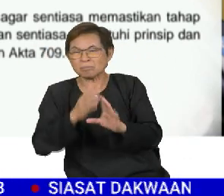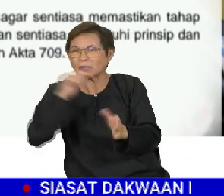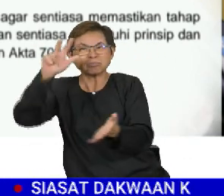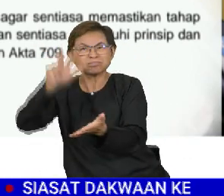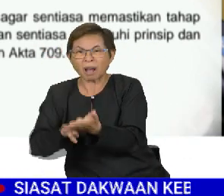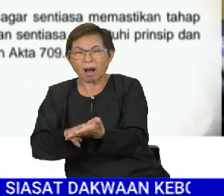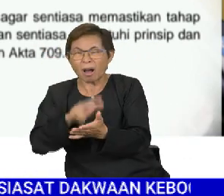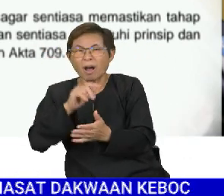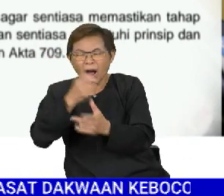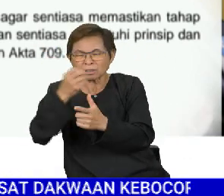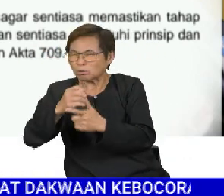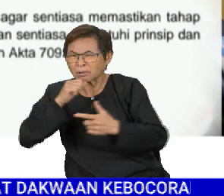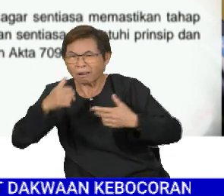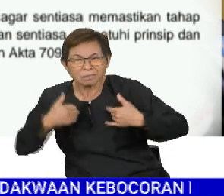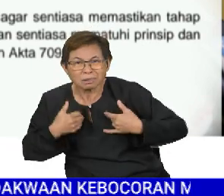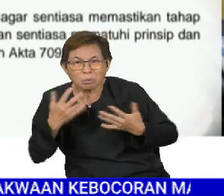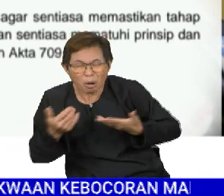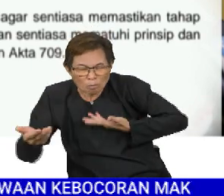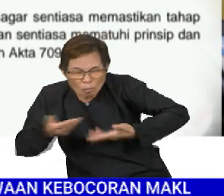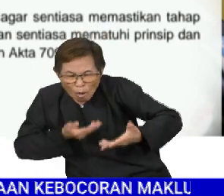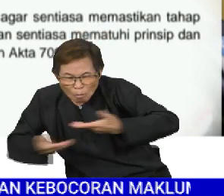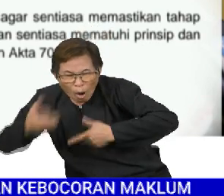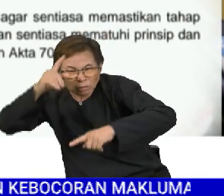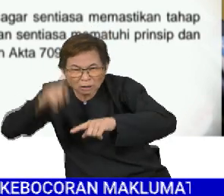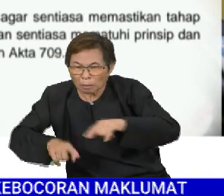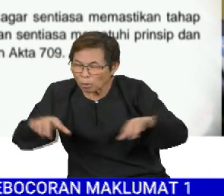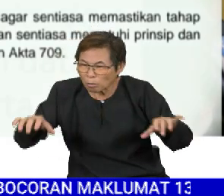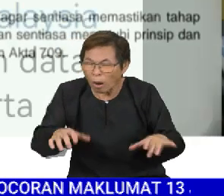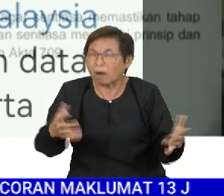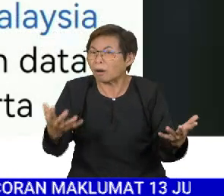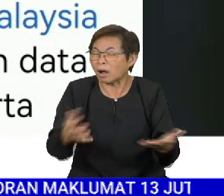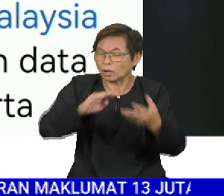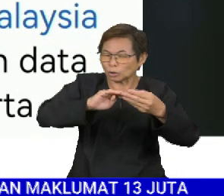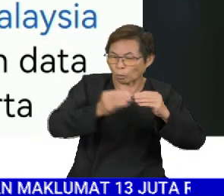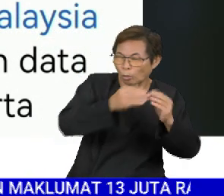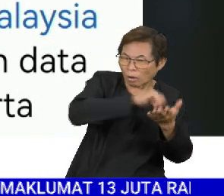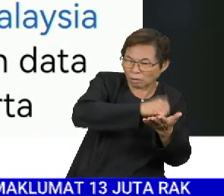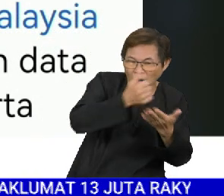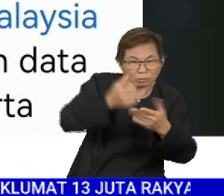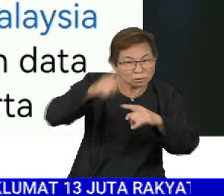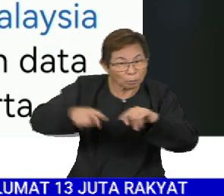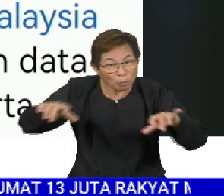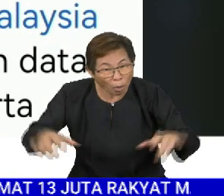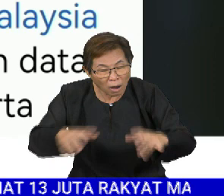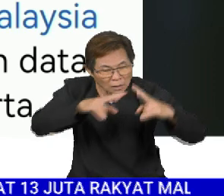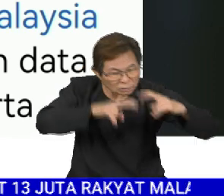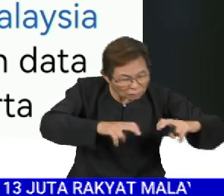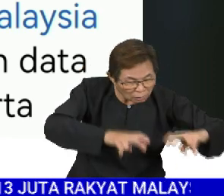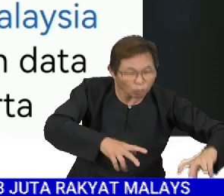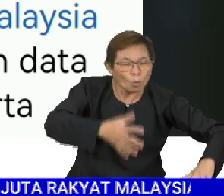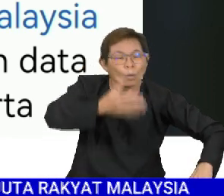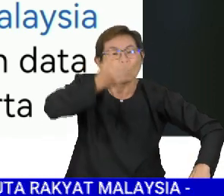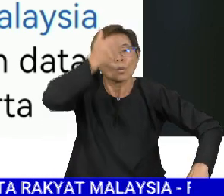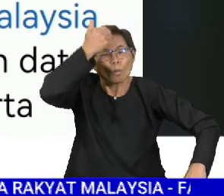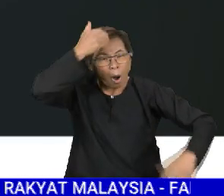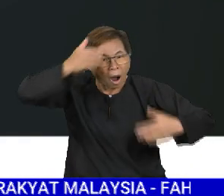atau tidak wujud karena transaksi tidak boleh dilakukan melalui nomor account tersebut catatan awal juga mendapati